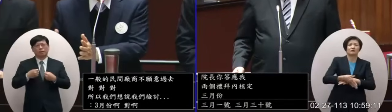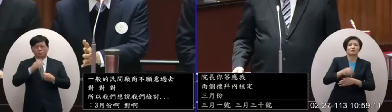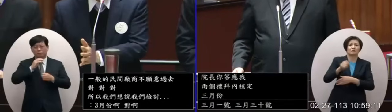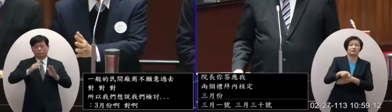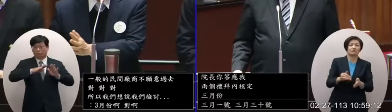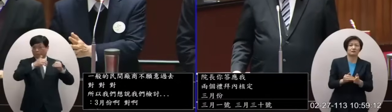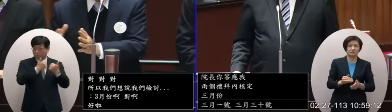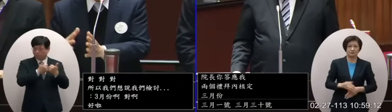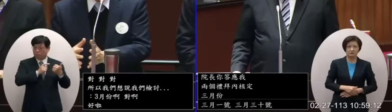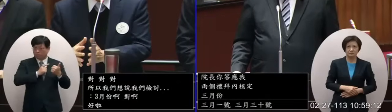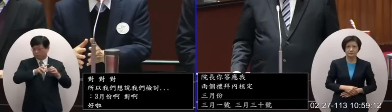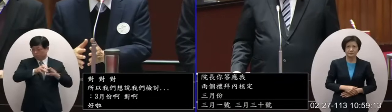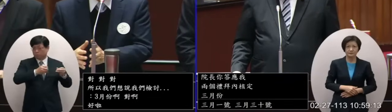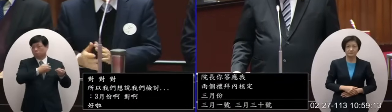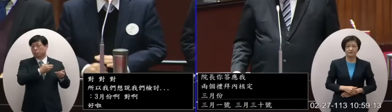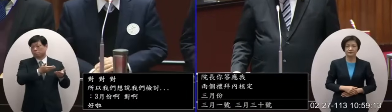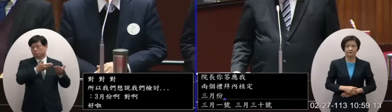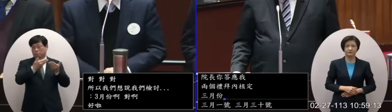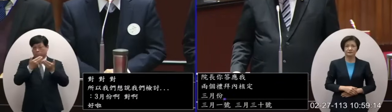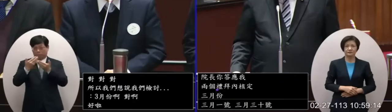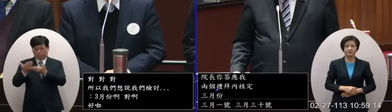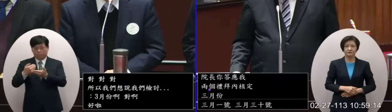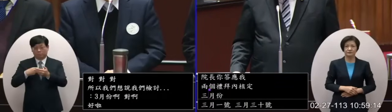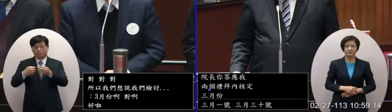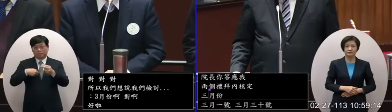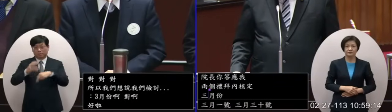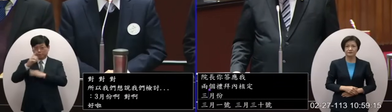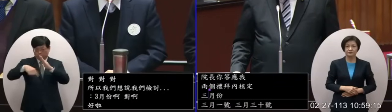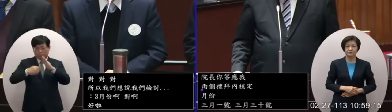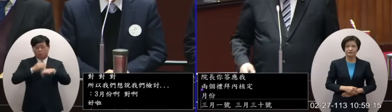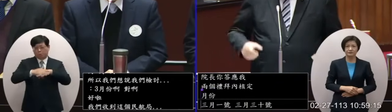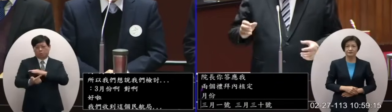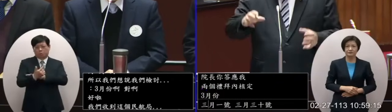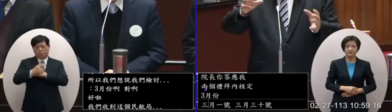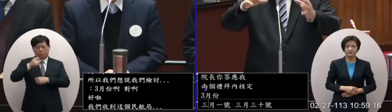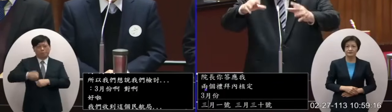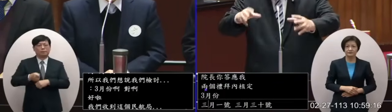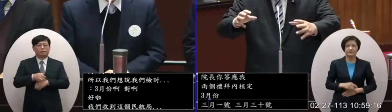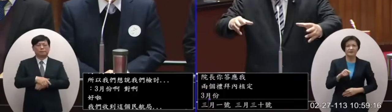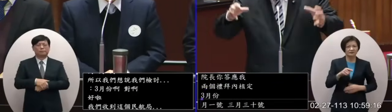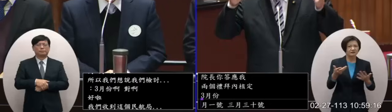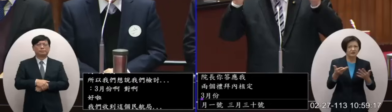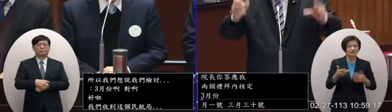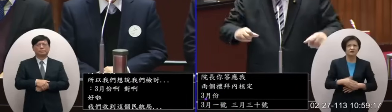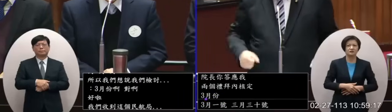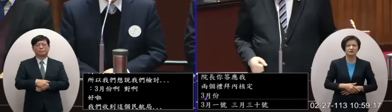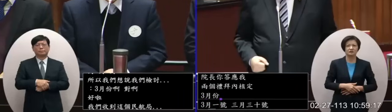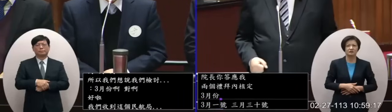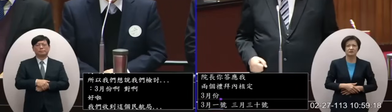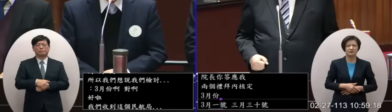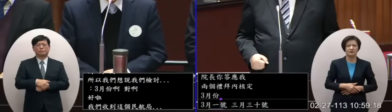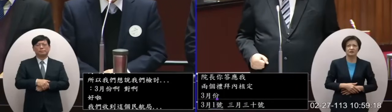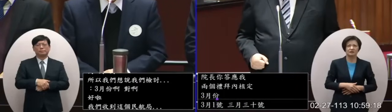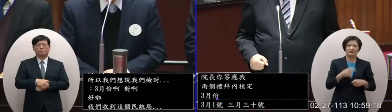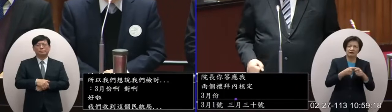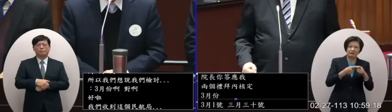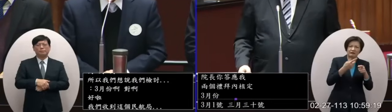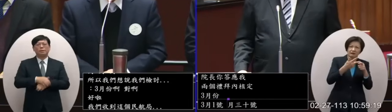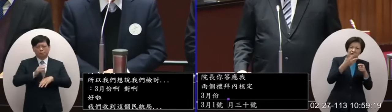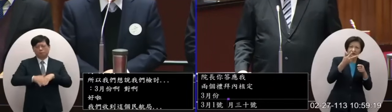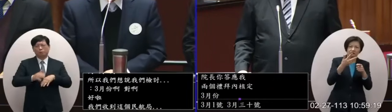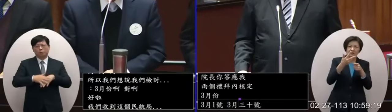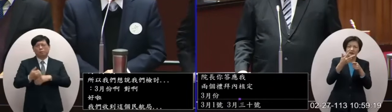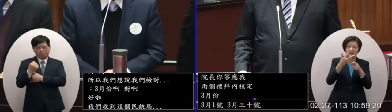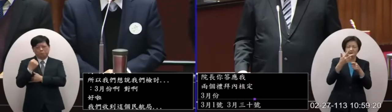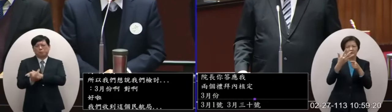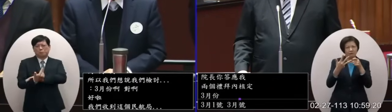国发会这个资料送上到行政院来，我们会尽快核定。 这种事已经办了七八年了，八九年了。 会了，